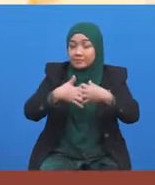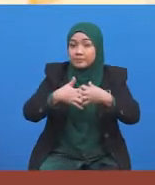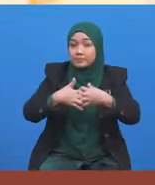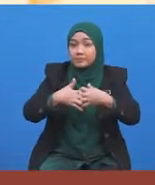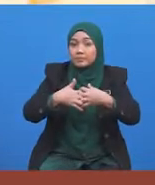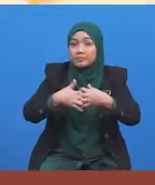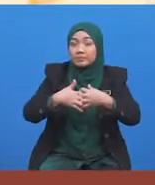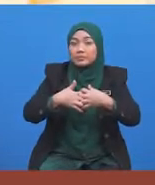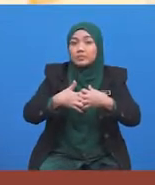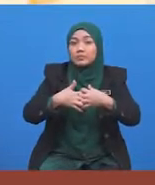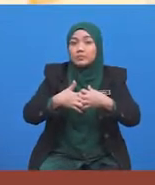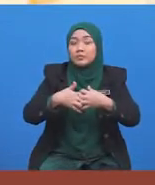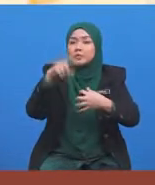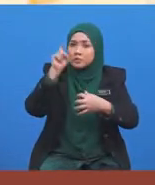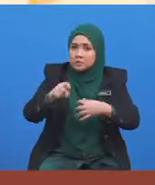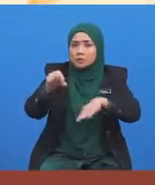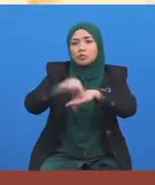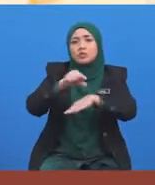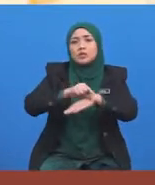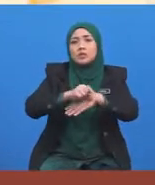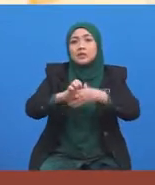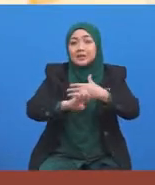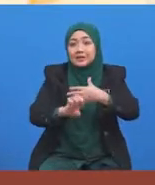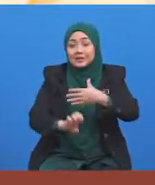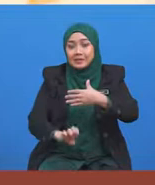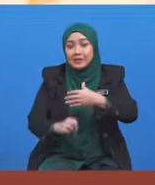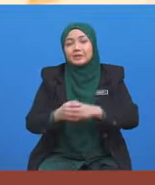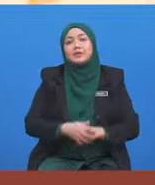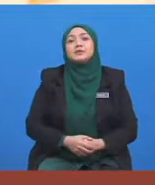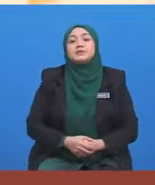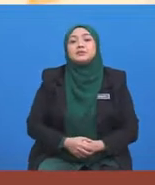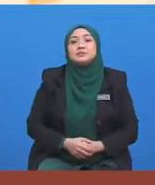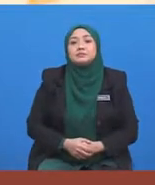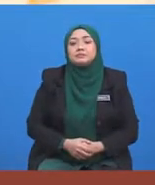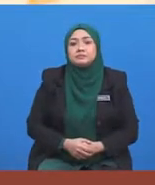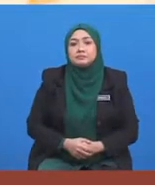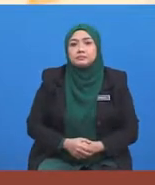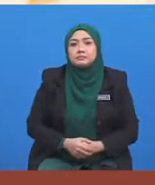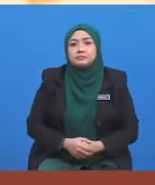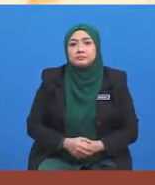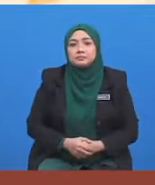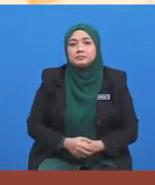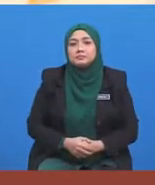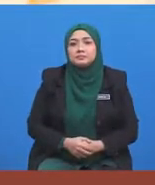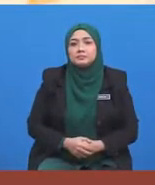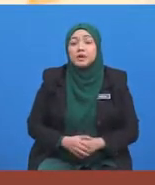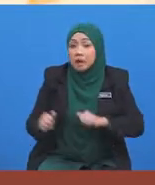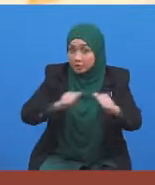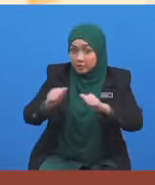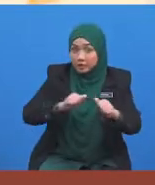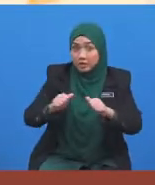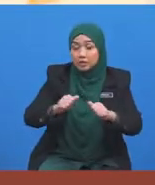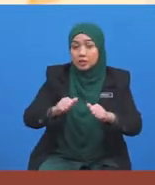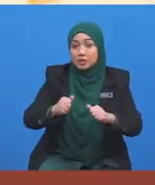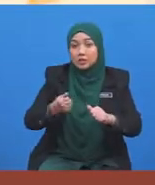mesin beroperasi. Selain itu, pelbagai aktiviti perkhidmatan turut terganggu seperti